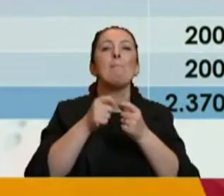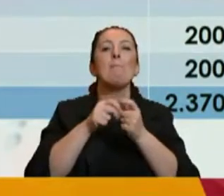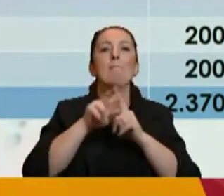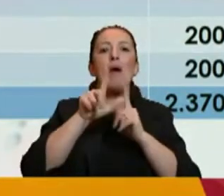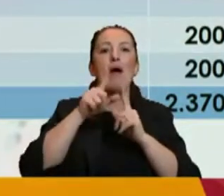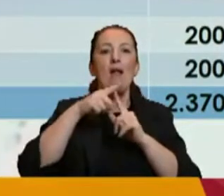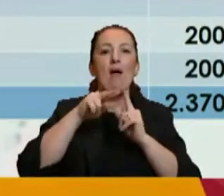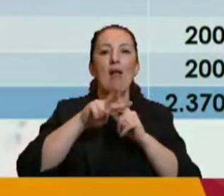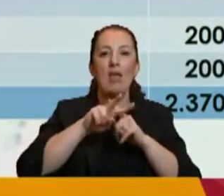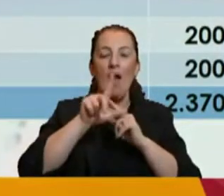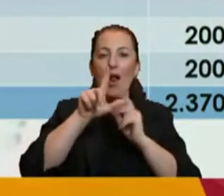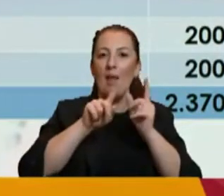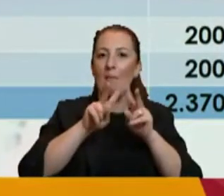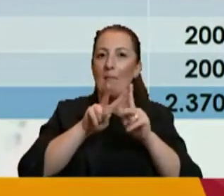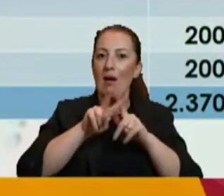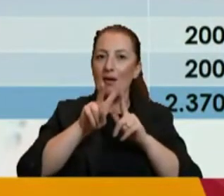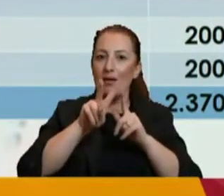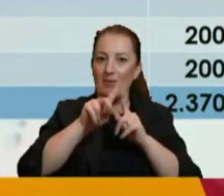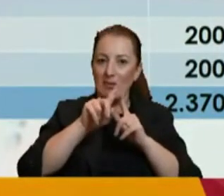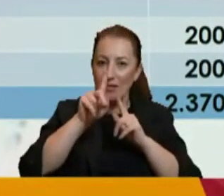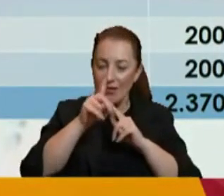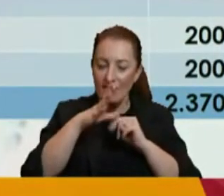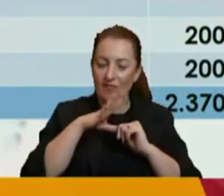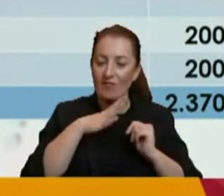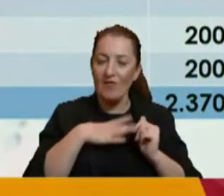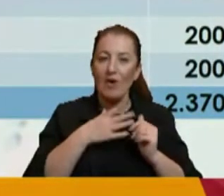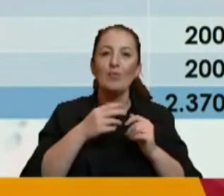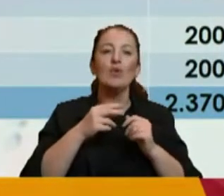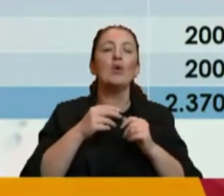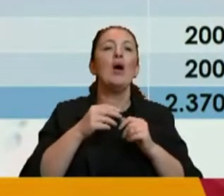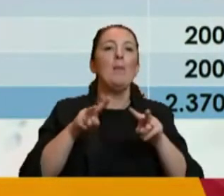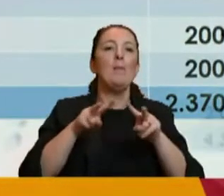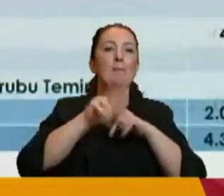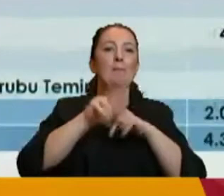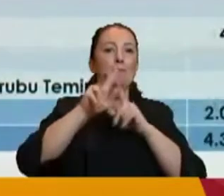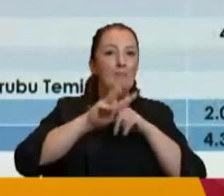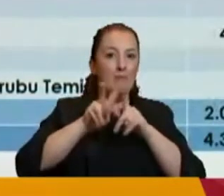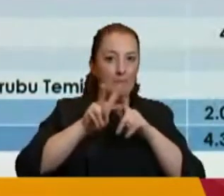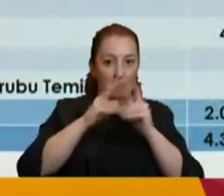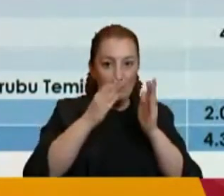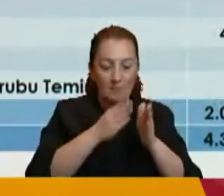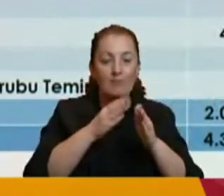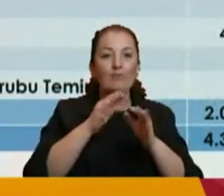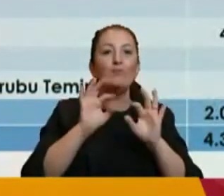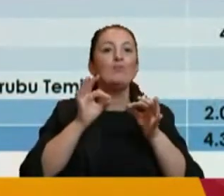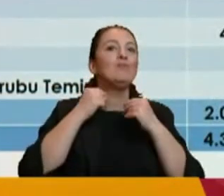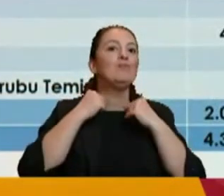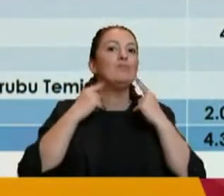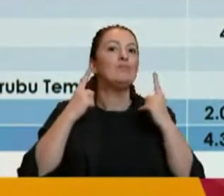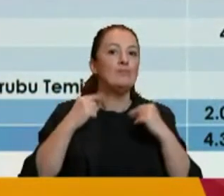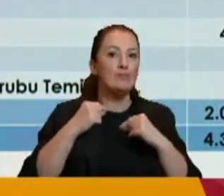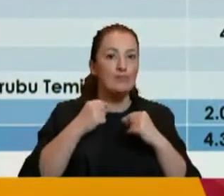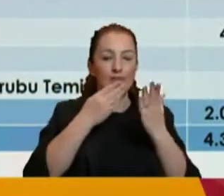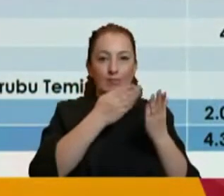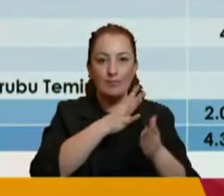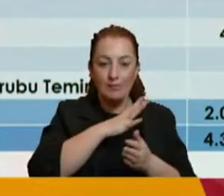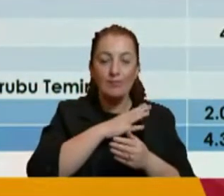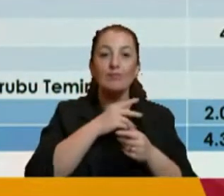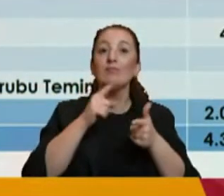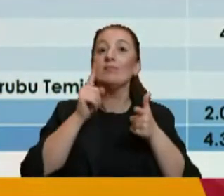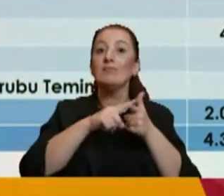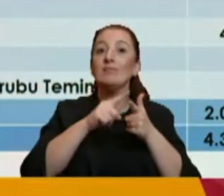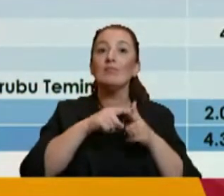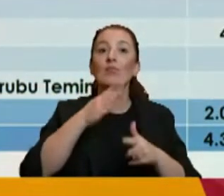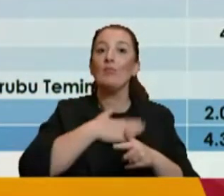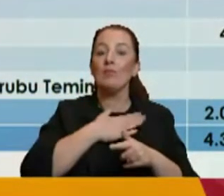meden atıksu tüneli Gümüşyaka atıksu tüneli var bari ki öncelikli projelerimiz arasında